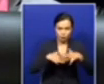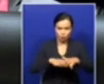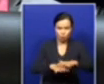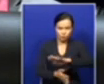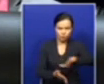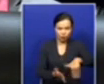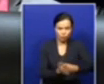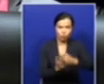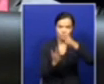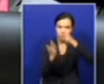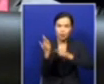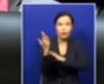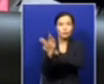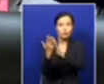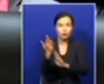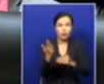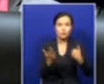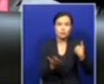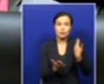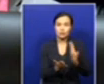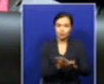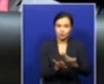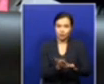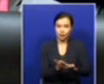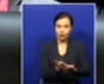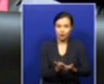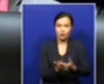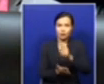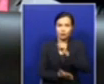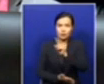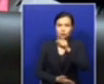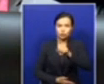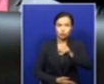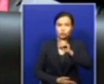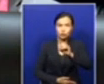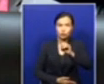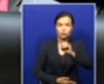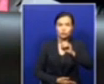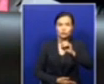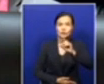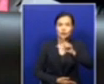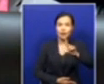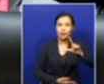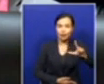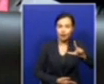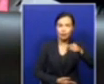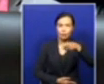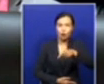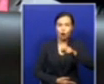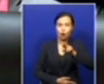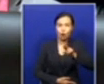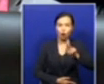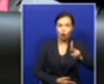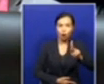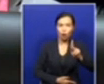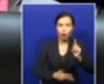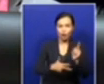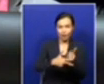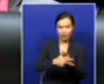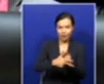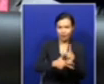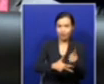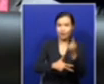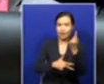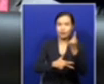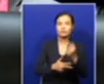ทศซึ่งมีมูลค่าสูงถึง 1.0 ล้านล้านบาทในพ.ร.ก.ฉบับแรกท่านประธานที่เคารพ